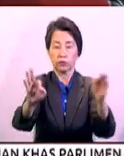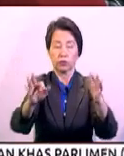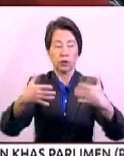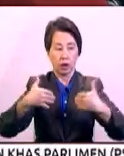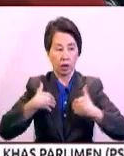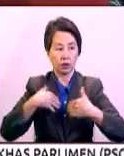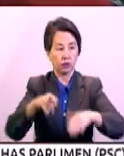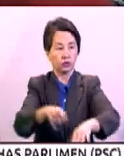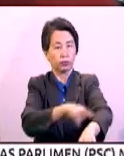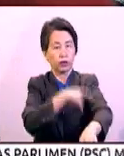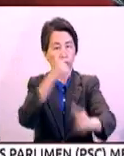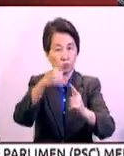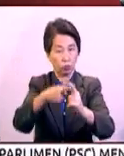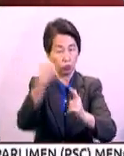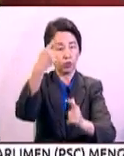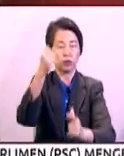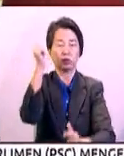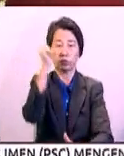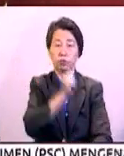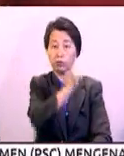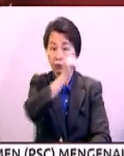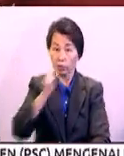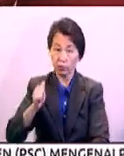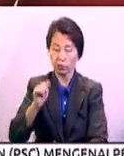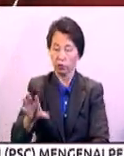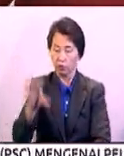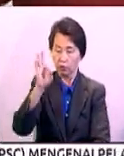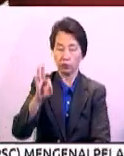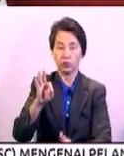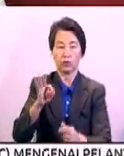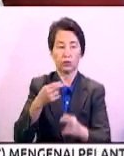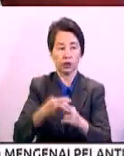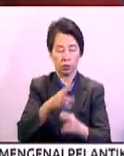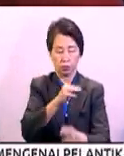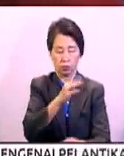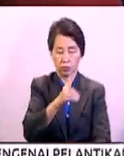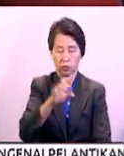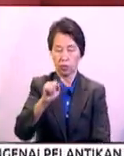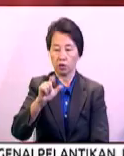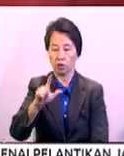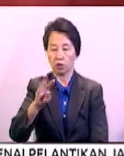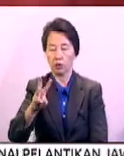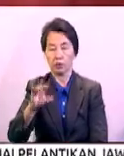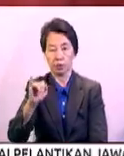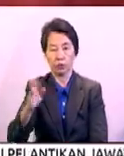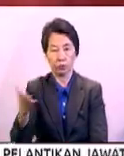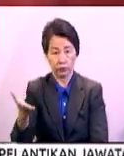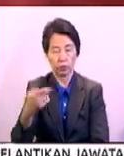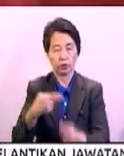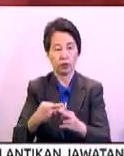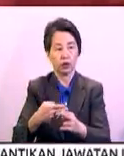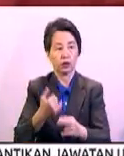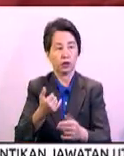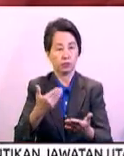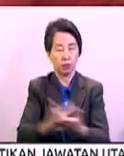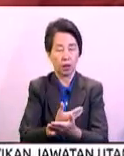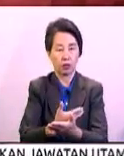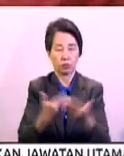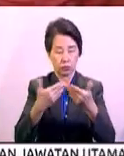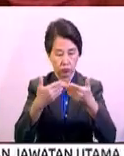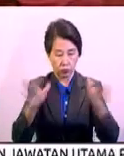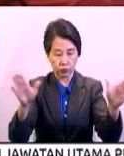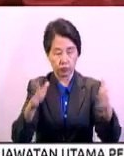diadakan sepanjang bulan yang mulia itu. Pemilik nama penuh Muhammad Namawi Ewan Gunawan Rafael itu baru saja